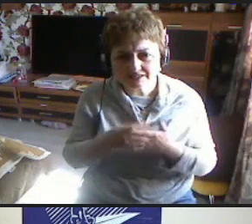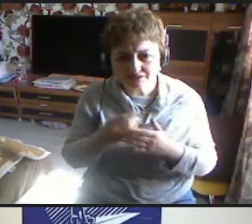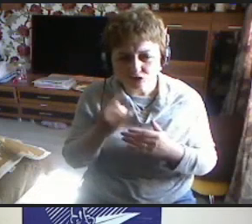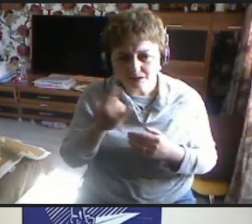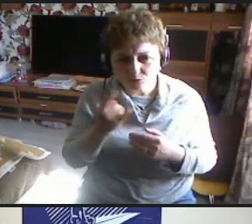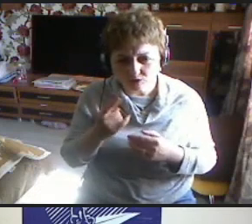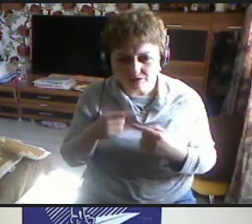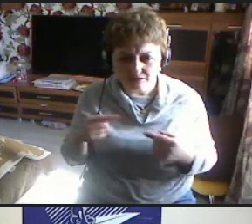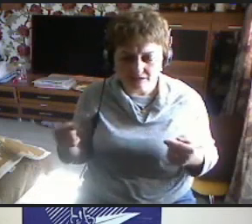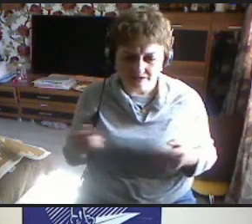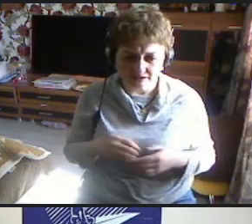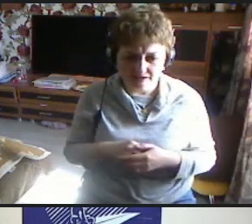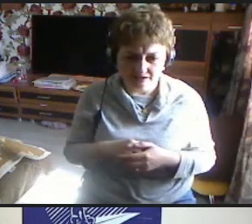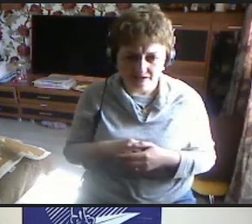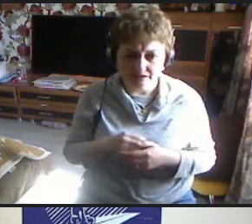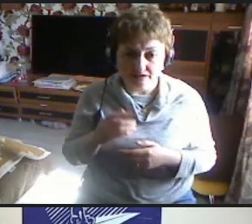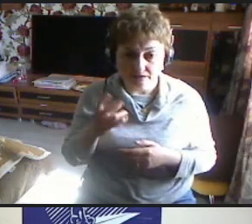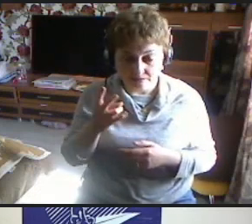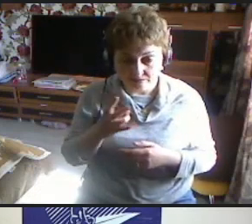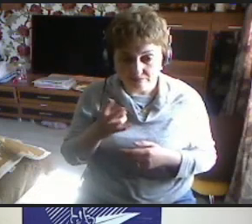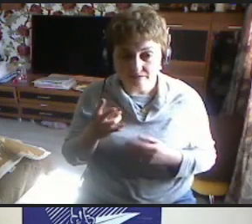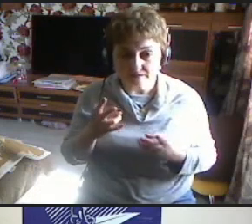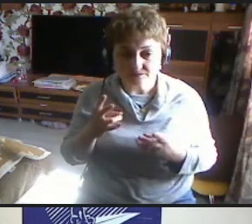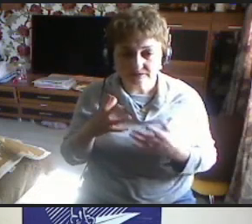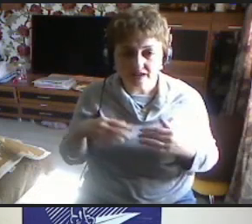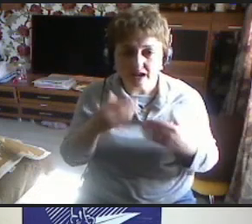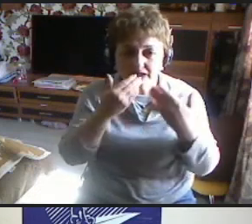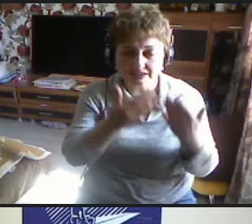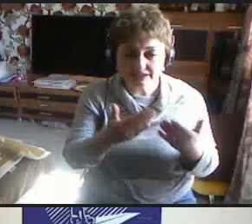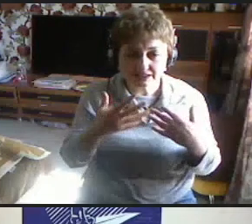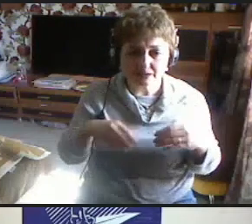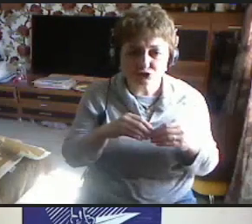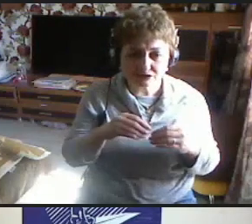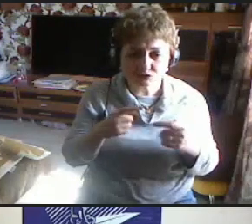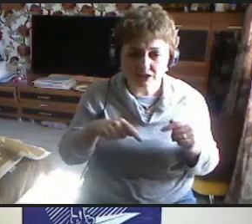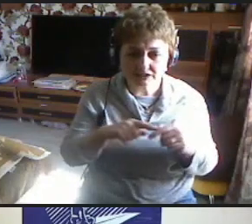Ну, обратитесь вот в общественную организацию, откуда вы, Саратов. Ну, кажется, там